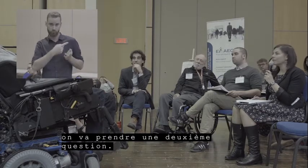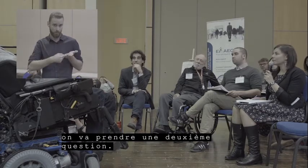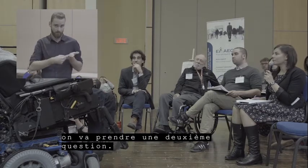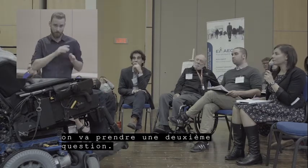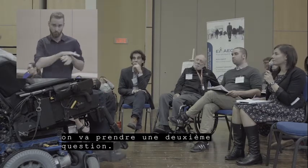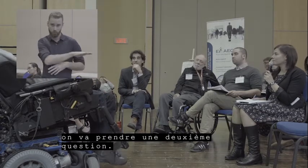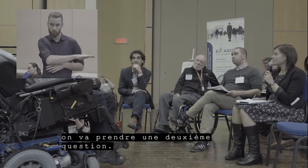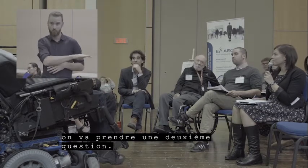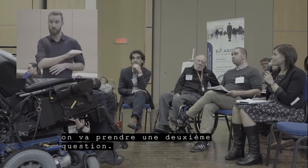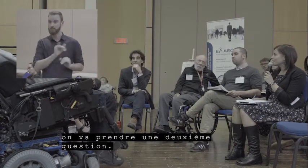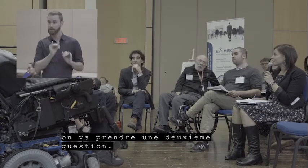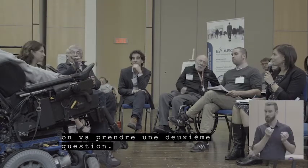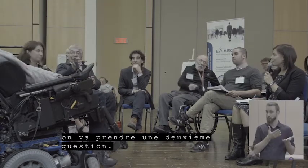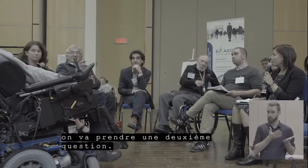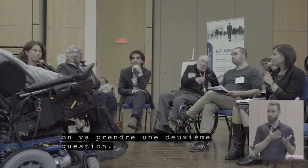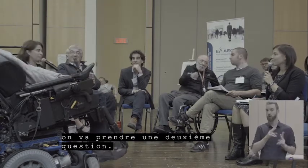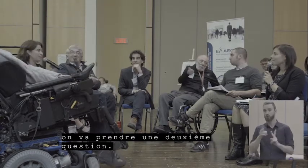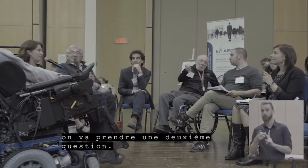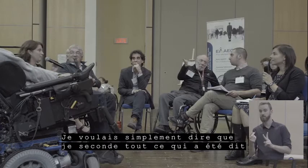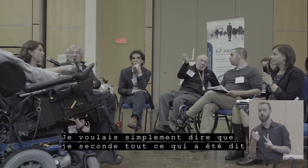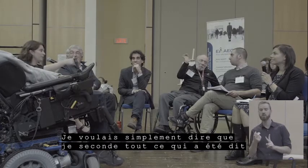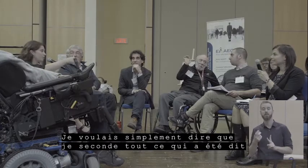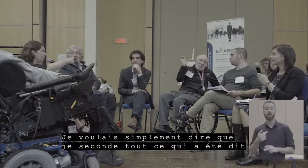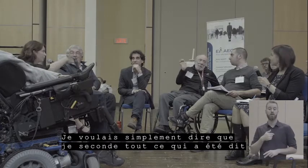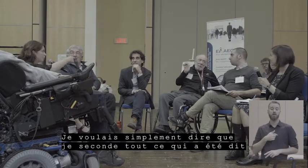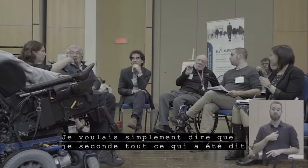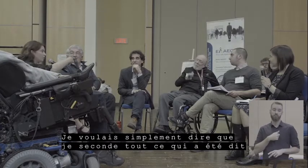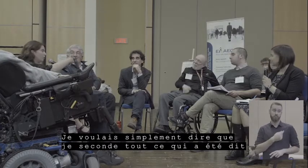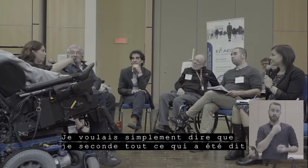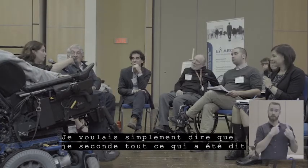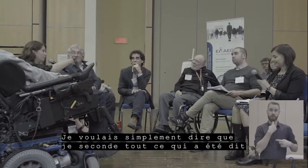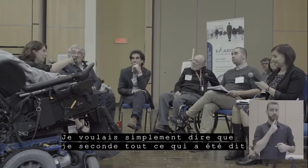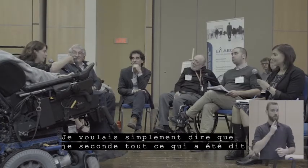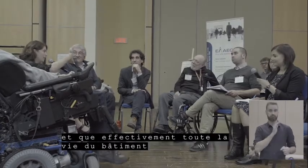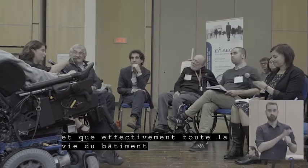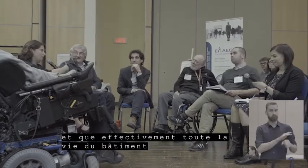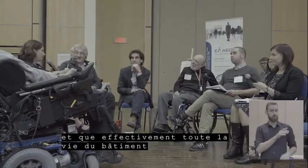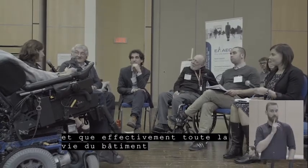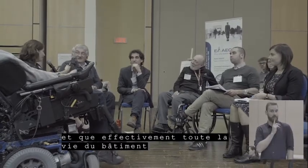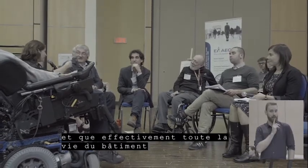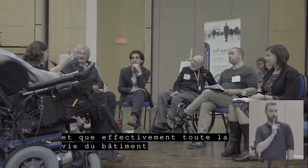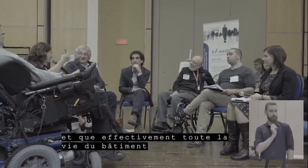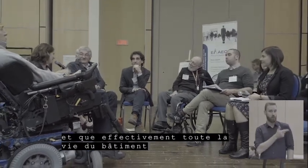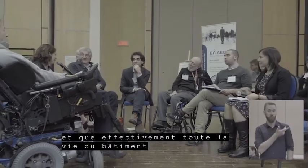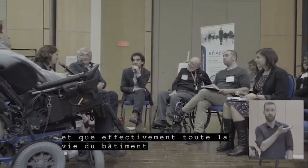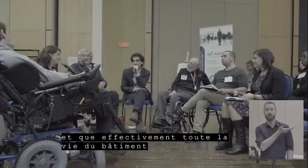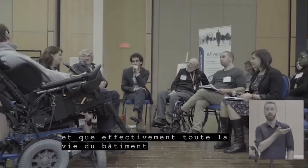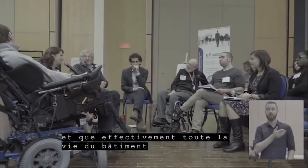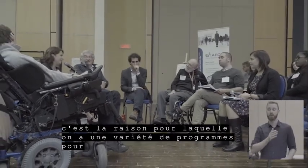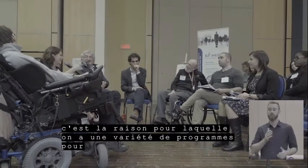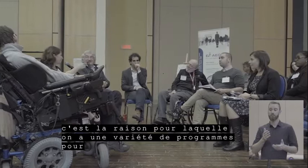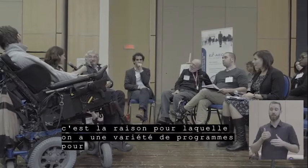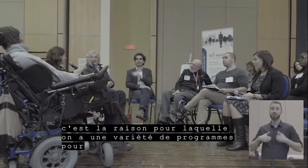on va prendre une deuxième question. Ben, simplement dire que je seconde tout ce qui a été dit. Et que, ben, effectivement, toute la